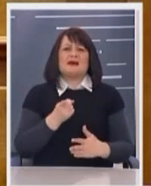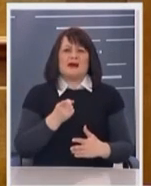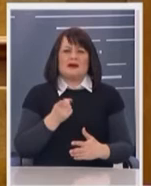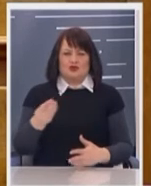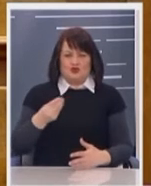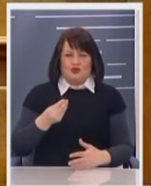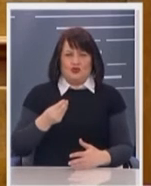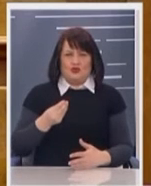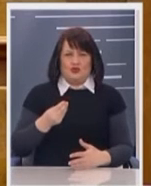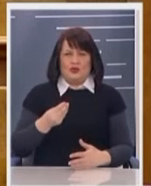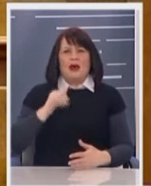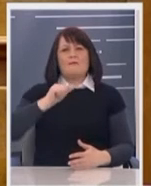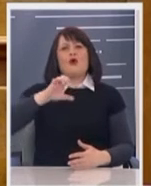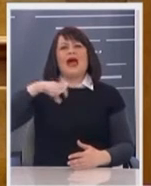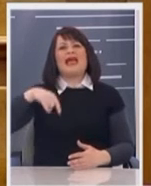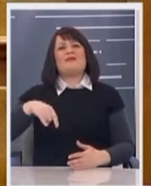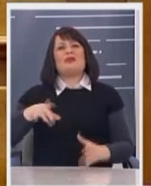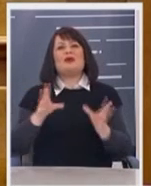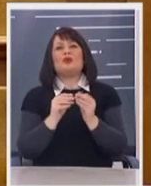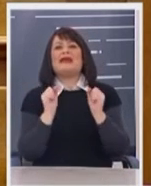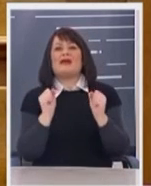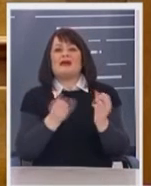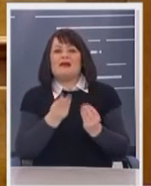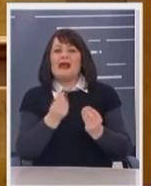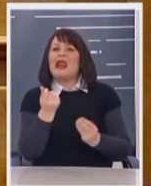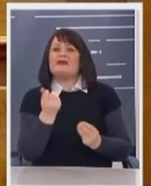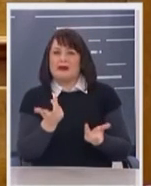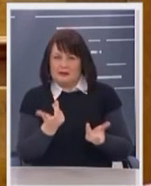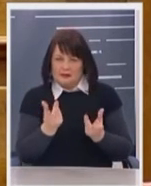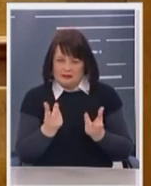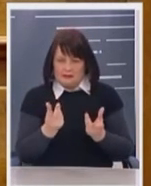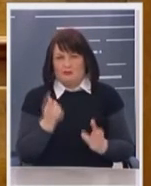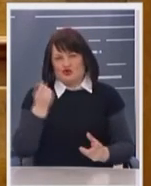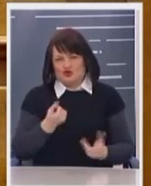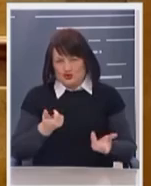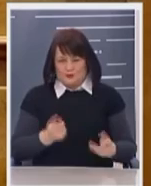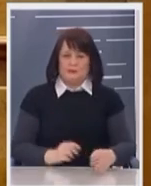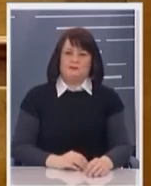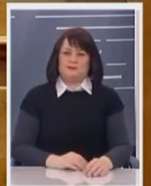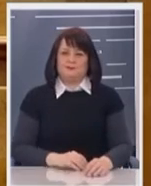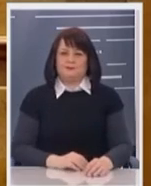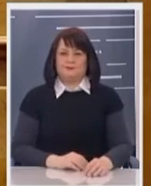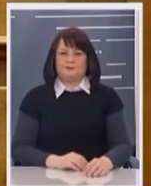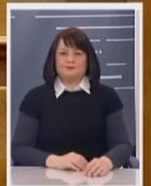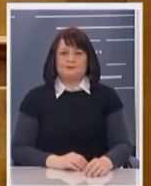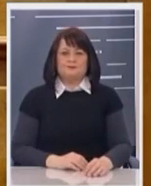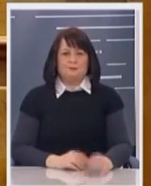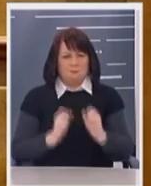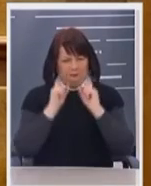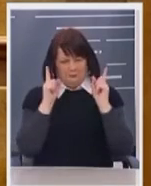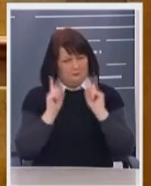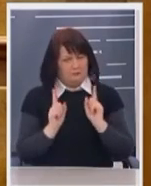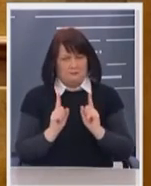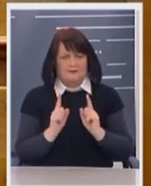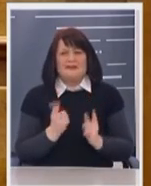4,7% του ακαθάριστου εγχώριου προϊόντος. Και βεβαίως, δεν μας παραξενεύει το